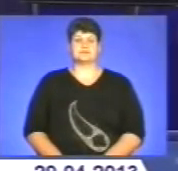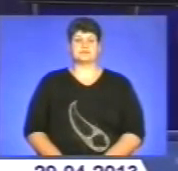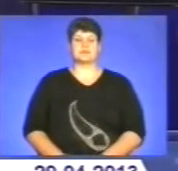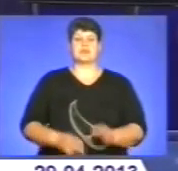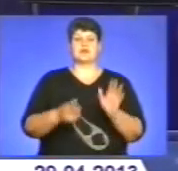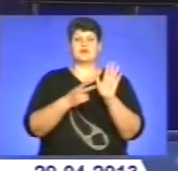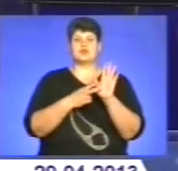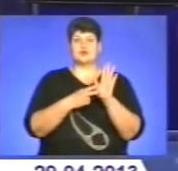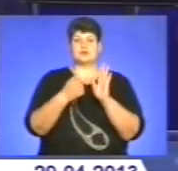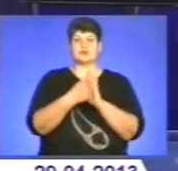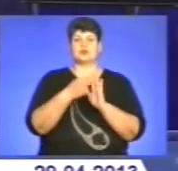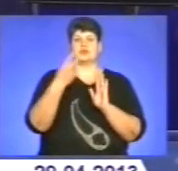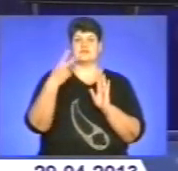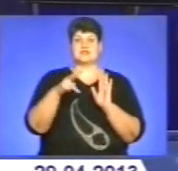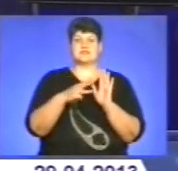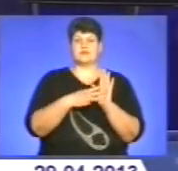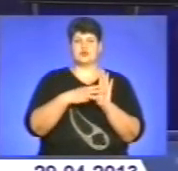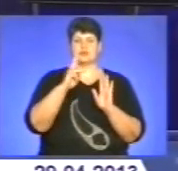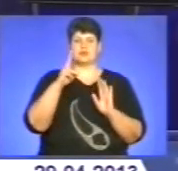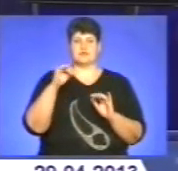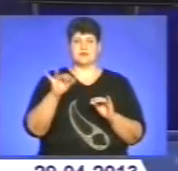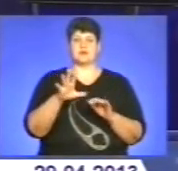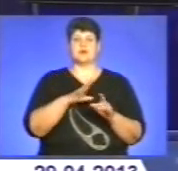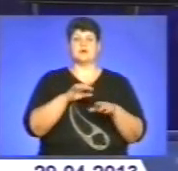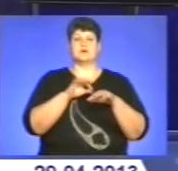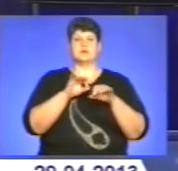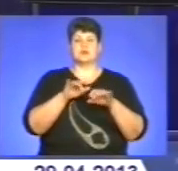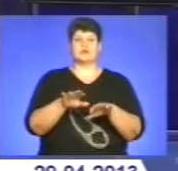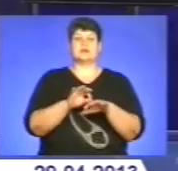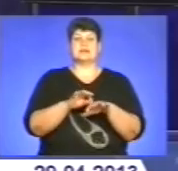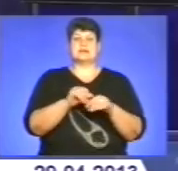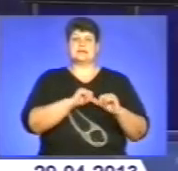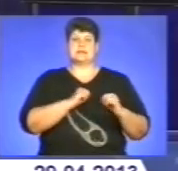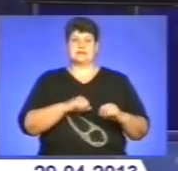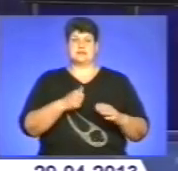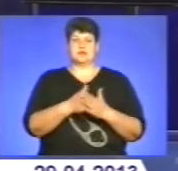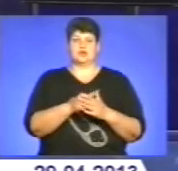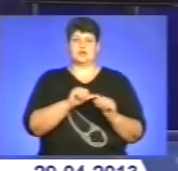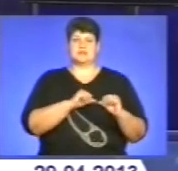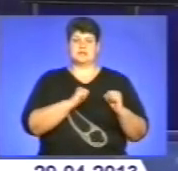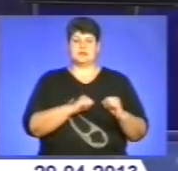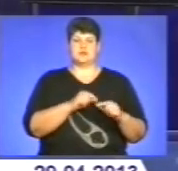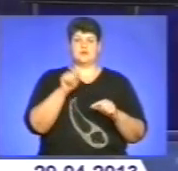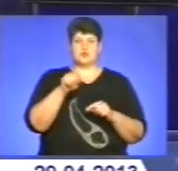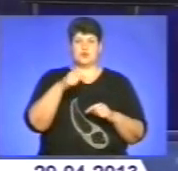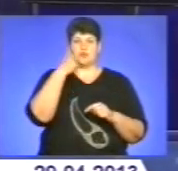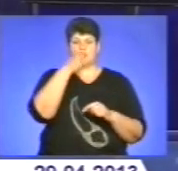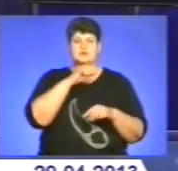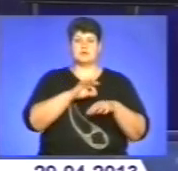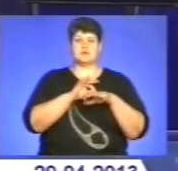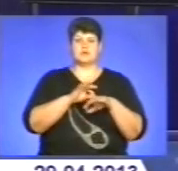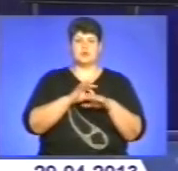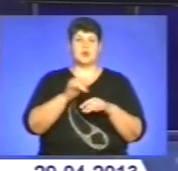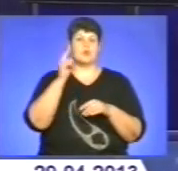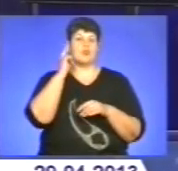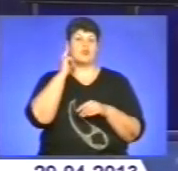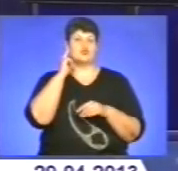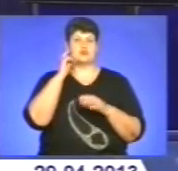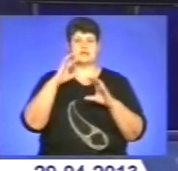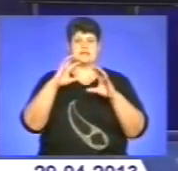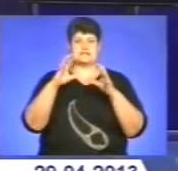7 по 28 квітня тривала всеукраїнська благодійна акція «Серце до серця». Цього року вона проходила під назвою «Почуй